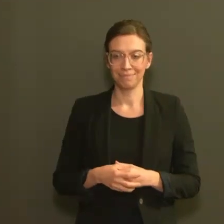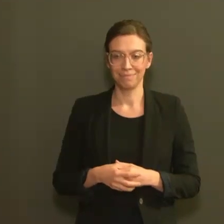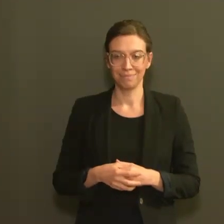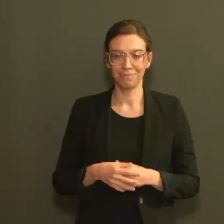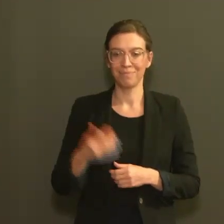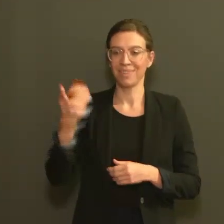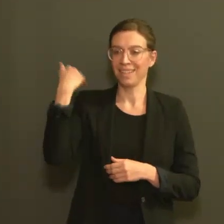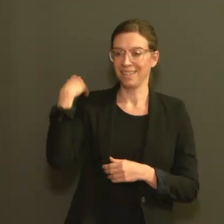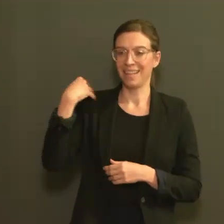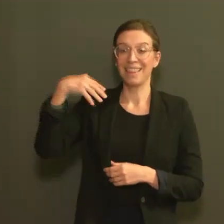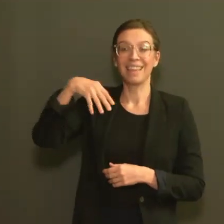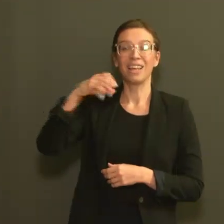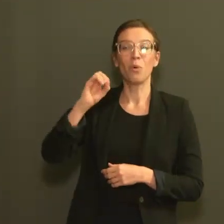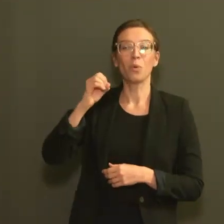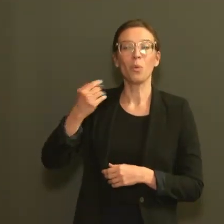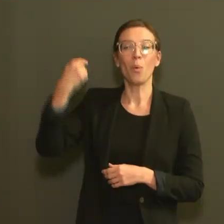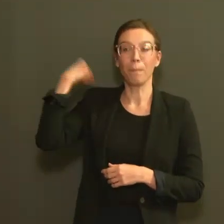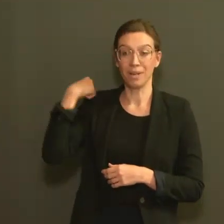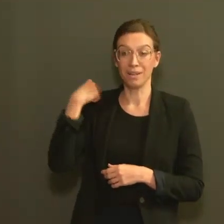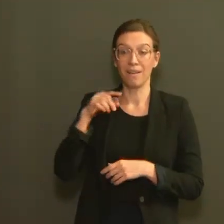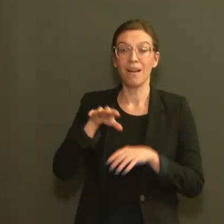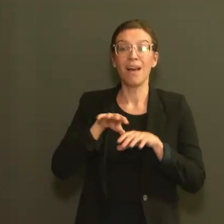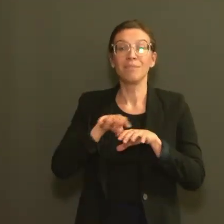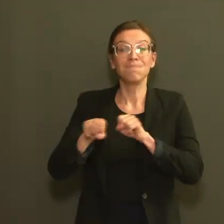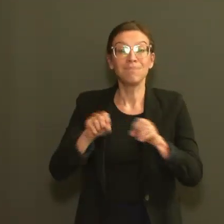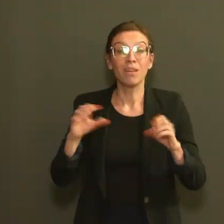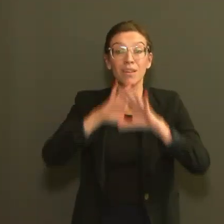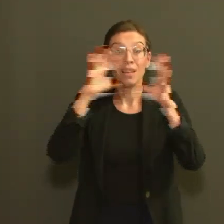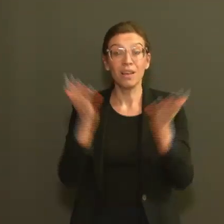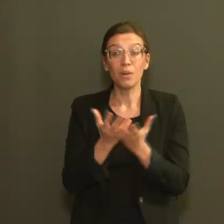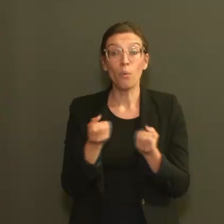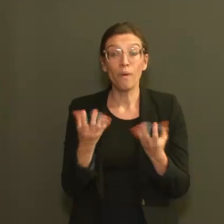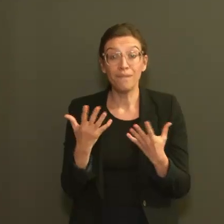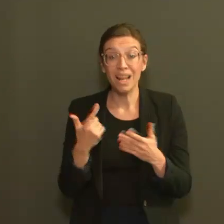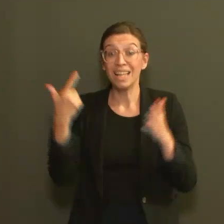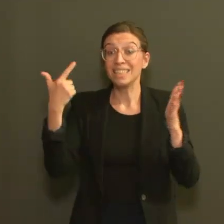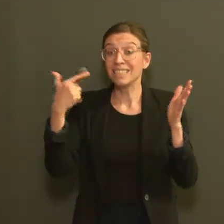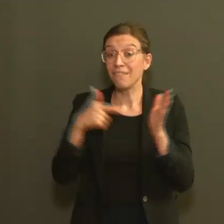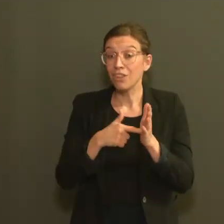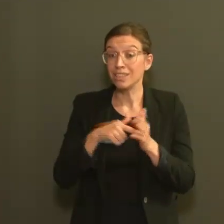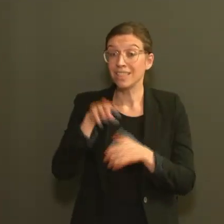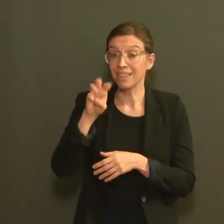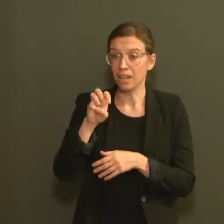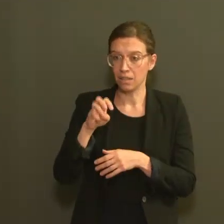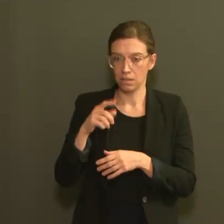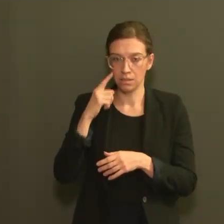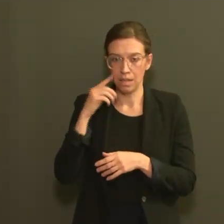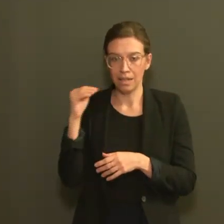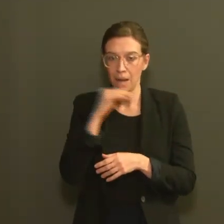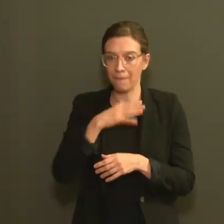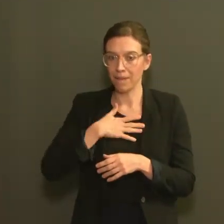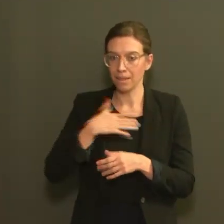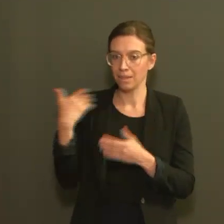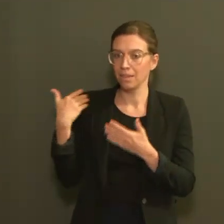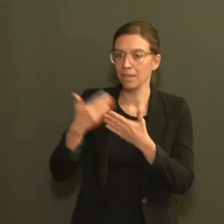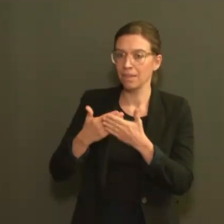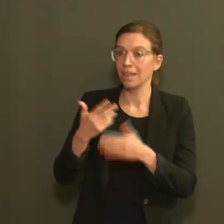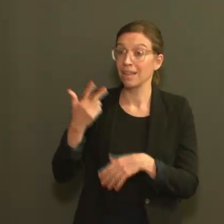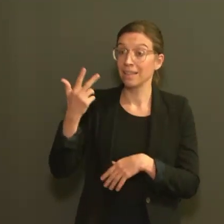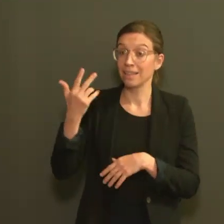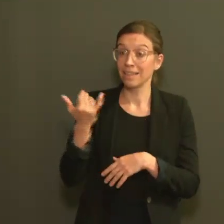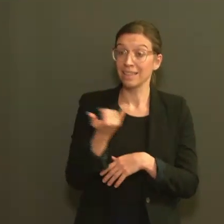is het hoogste aantal nieuw vastgestelde gevallen op 1 dag tijd tot dusver. In Europa worden